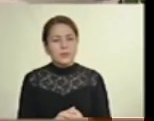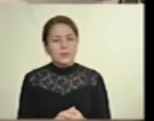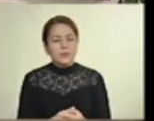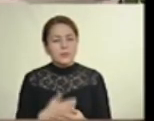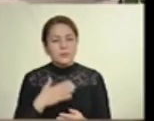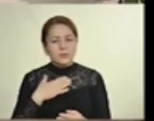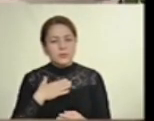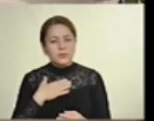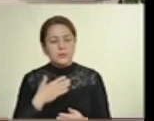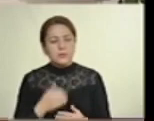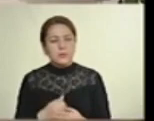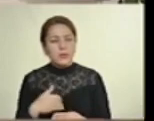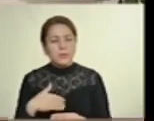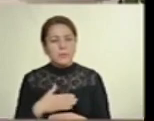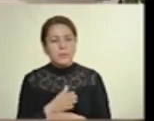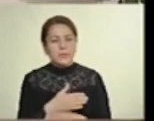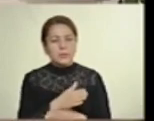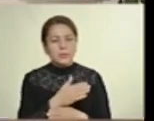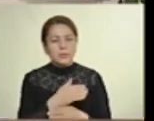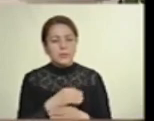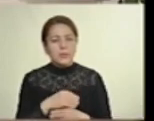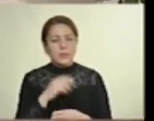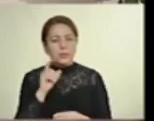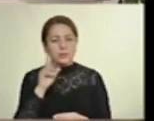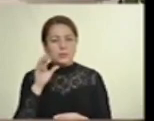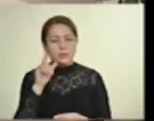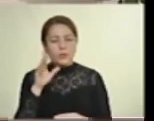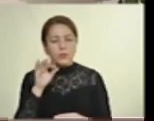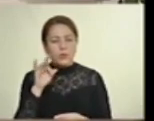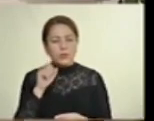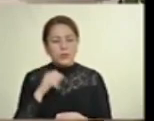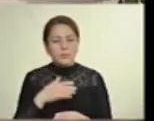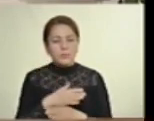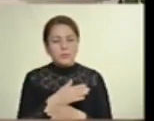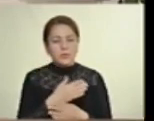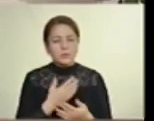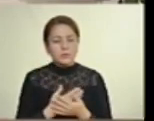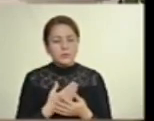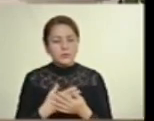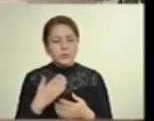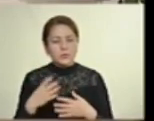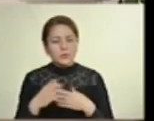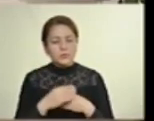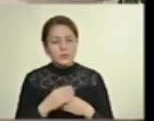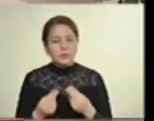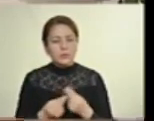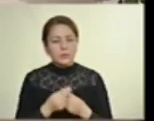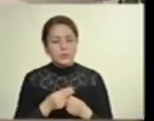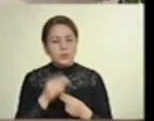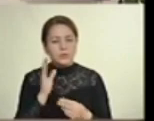Biz baliqlarni zog'ora baliq misolida siz bilan o'rganamiz.